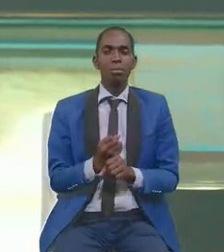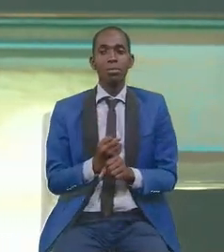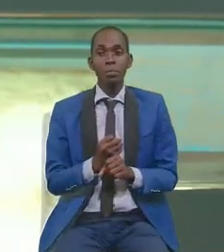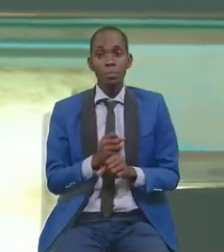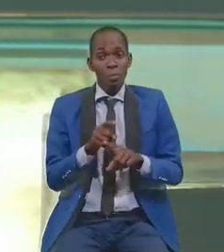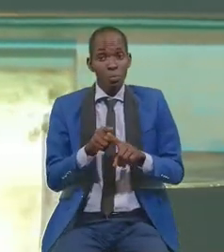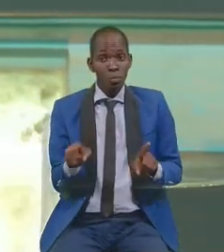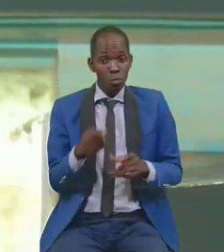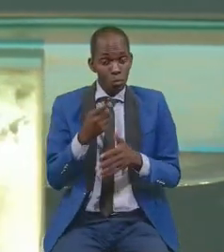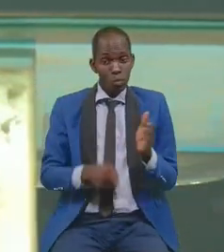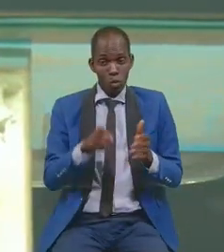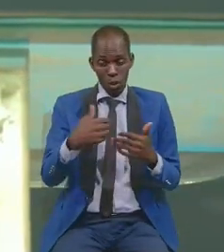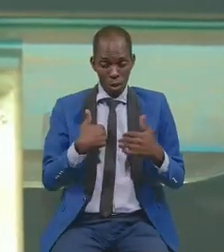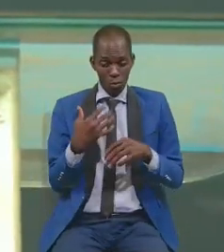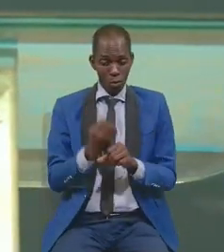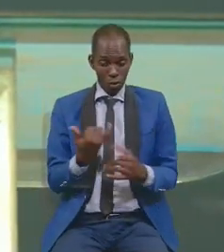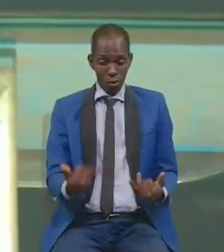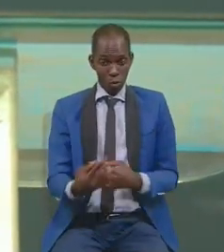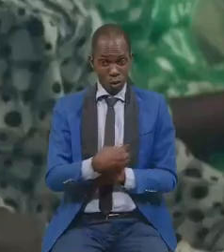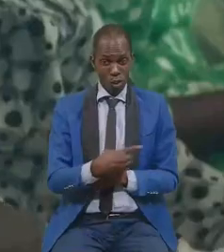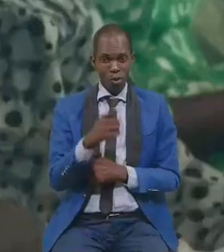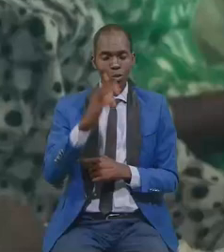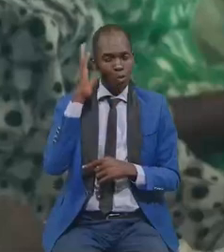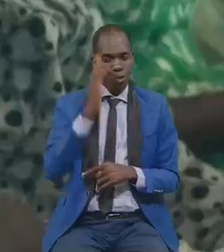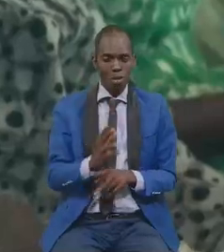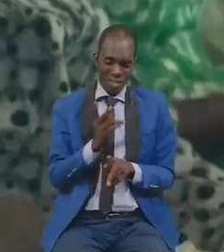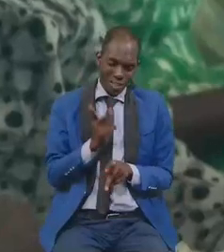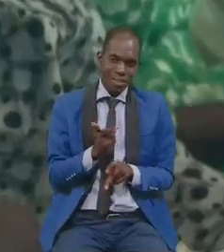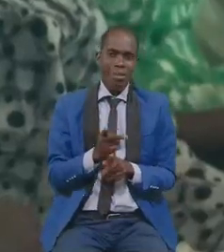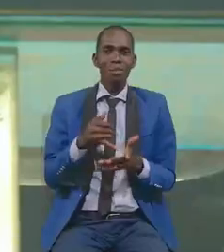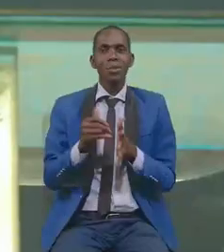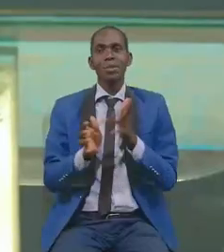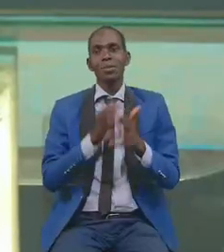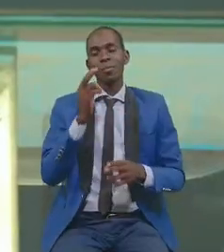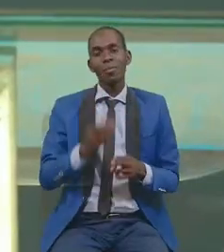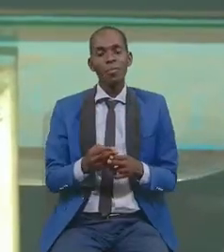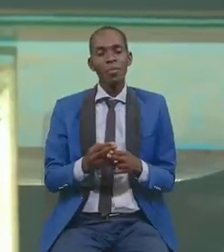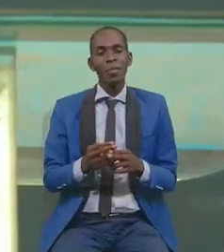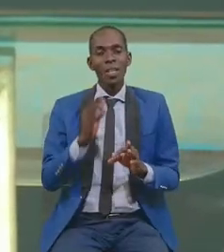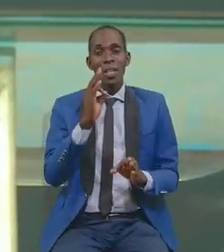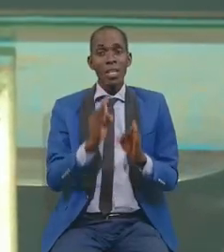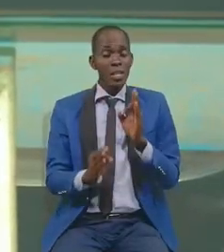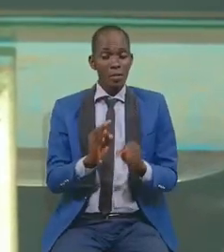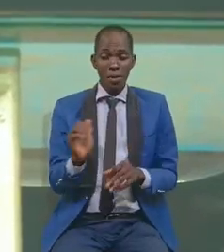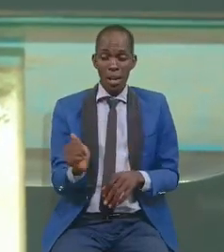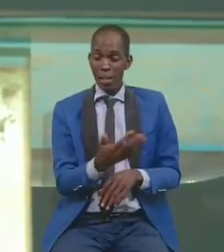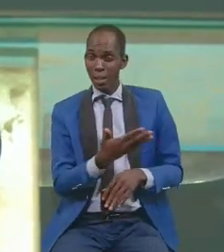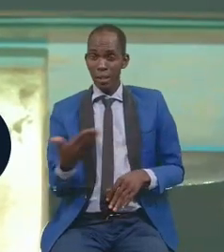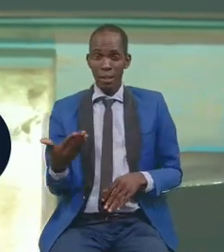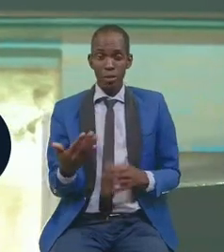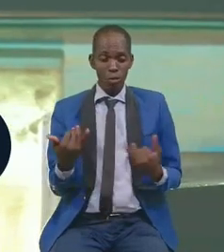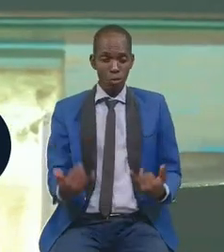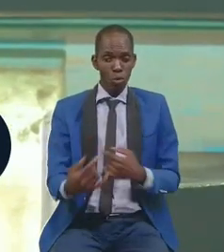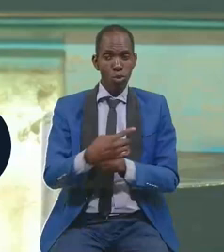que vous allez obtenir ici ce jour, vous allez le garder. Si quelque chose aujourd'hui doit être